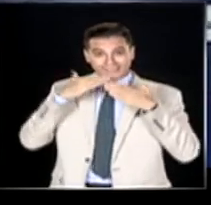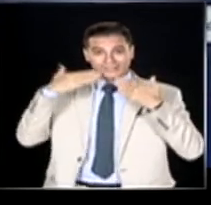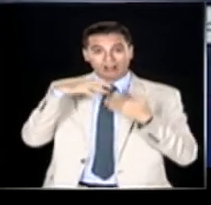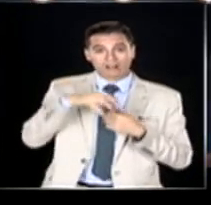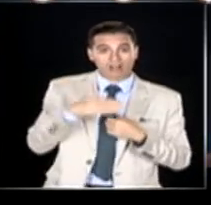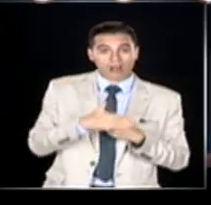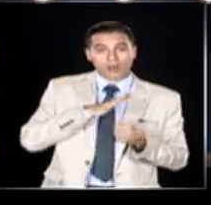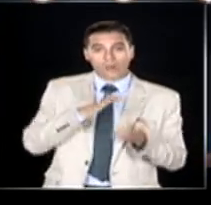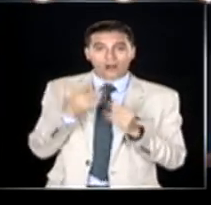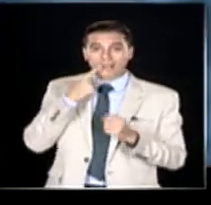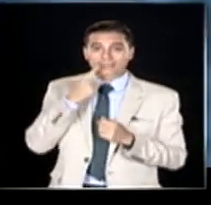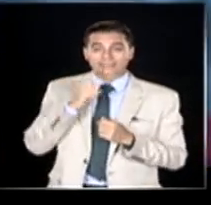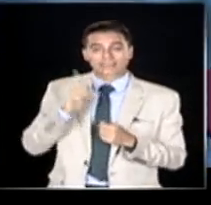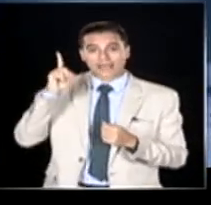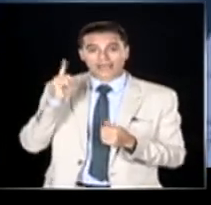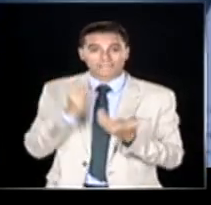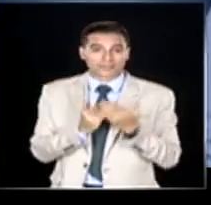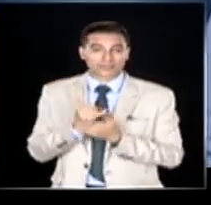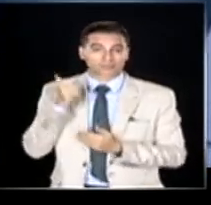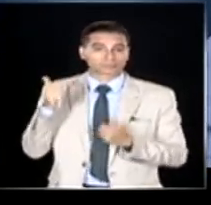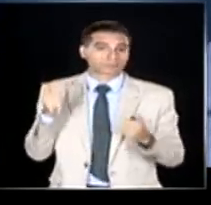ولا هتبتسم لإسكندرية؟